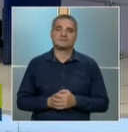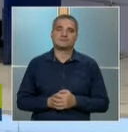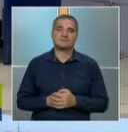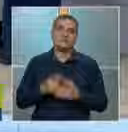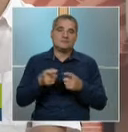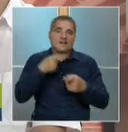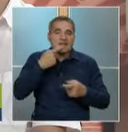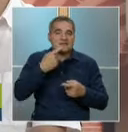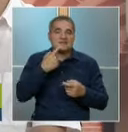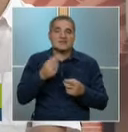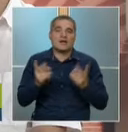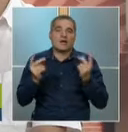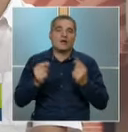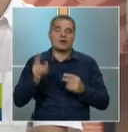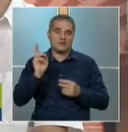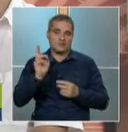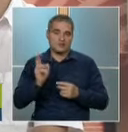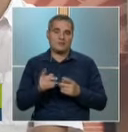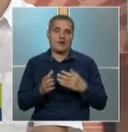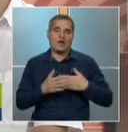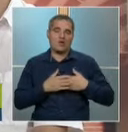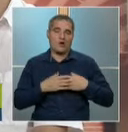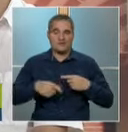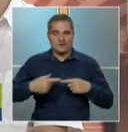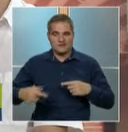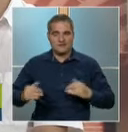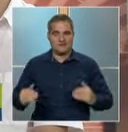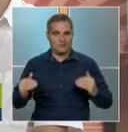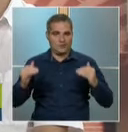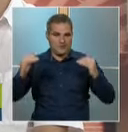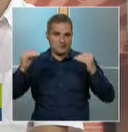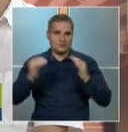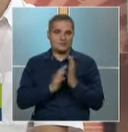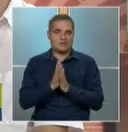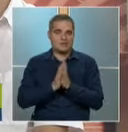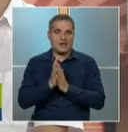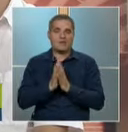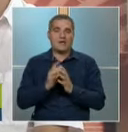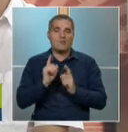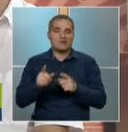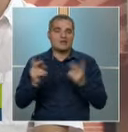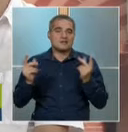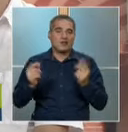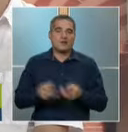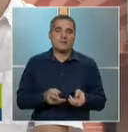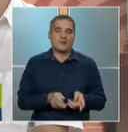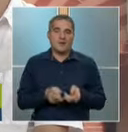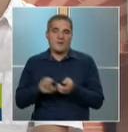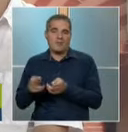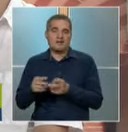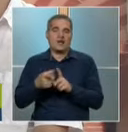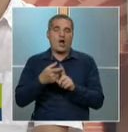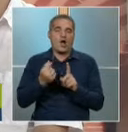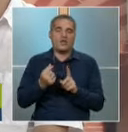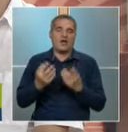Понеже споменахте за ролята на учителите при духовното развитие на подрастващото население, може ли тази роля да бъде изместена от